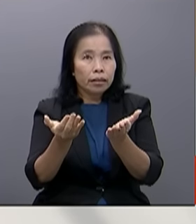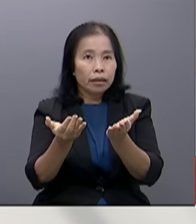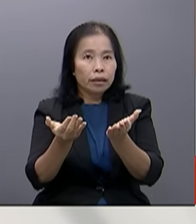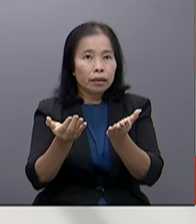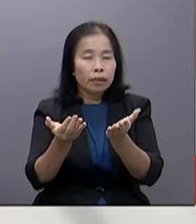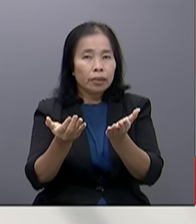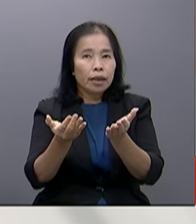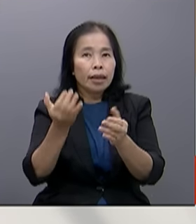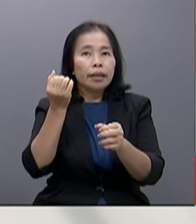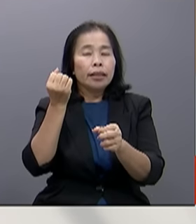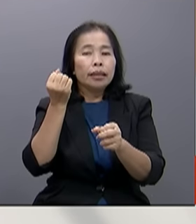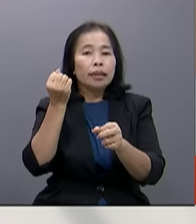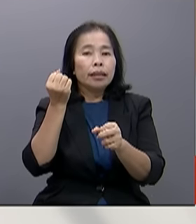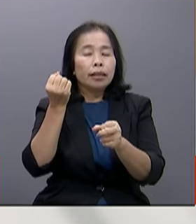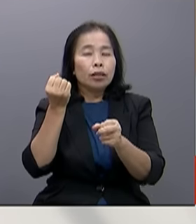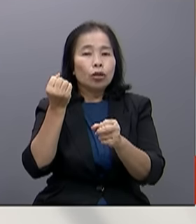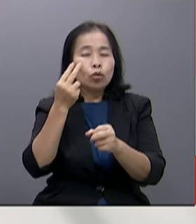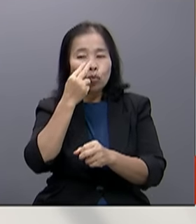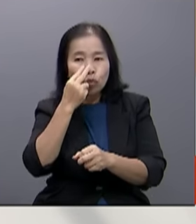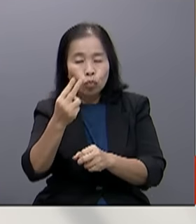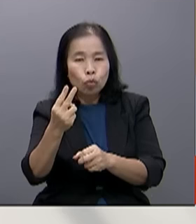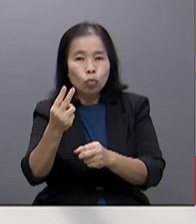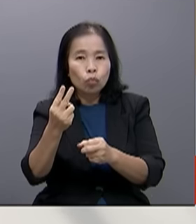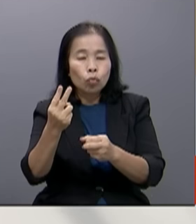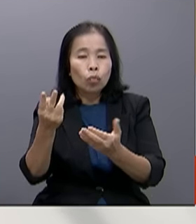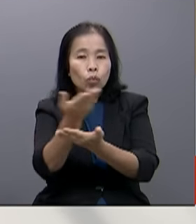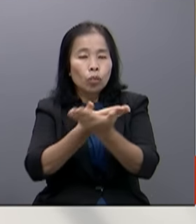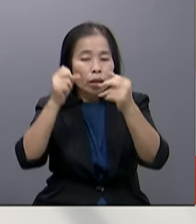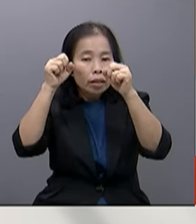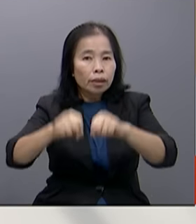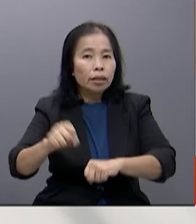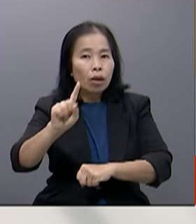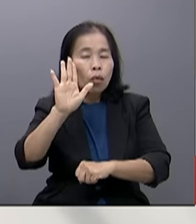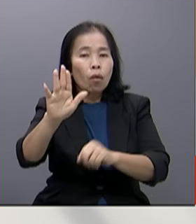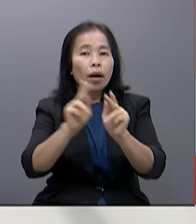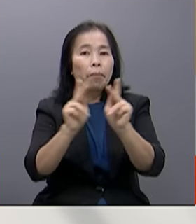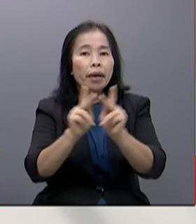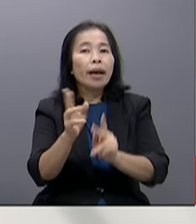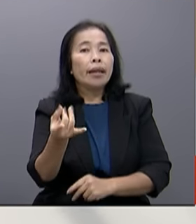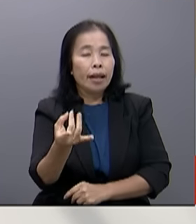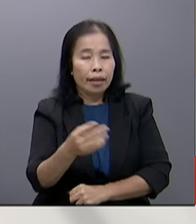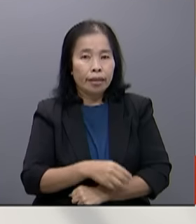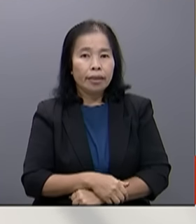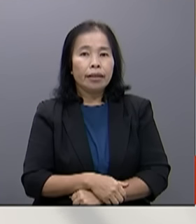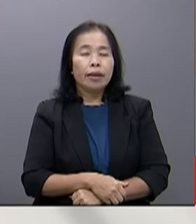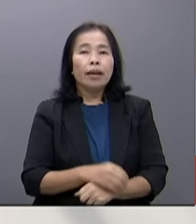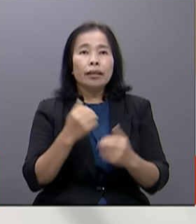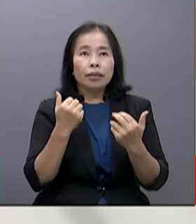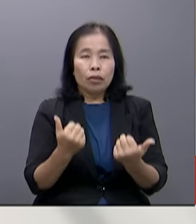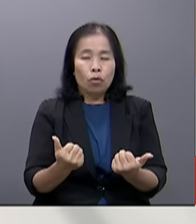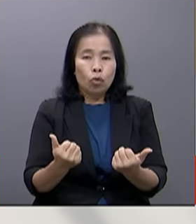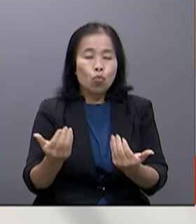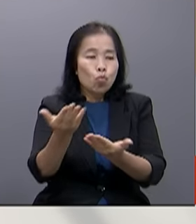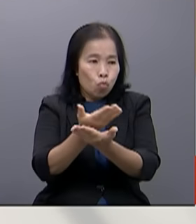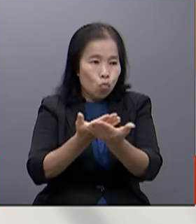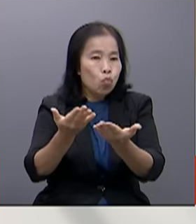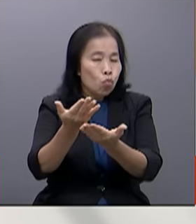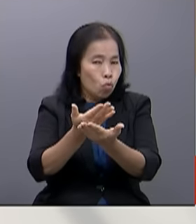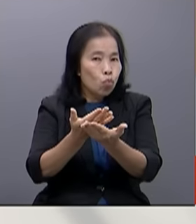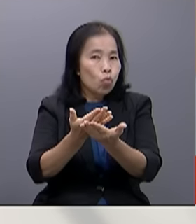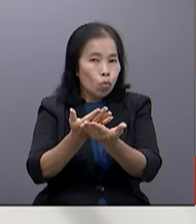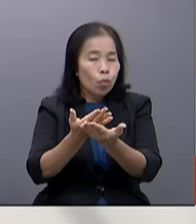การวินิจฉัยของคณะกรรมการพิทักษ์ระบบคุณธรร ม ซึ่งอยู่ในระหว่างการพิจารณาสำห